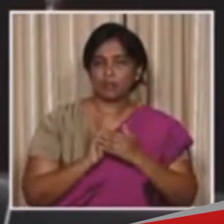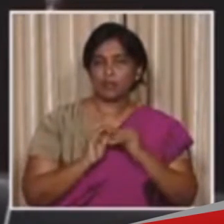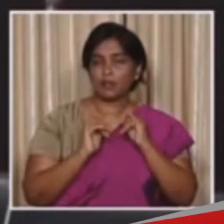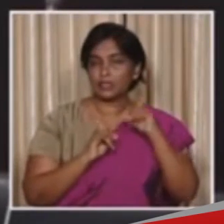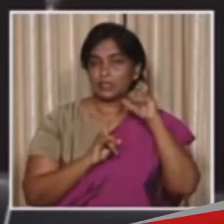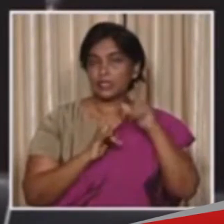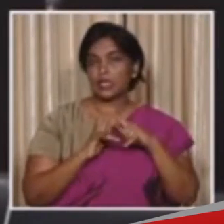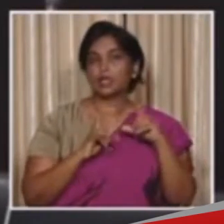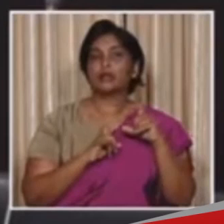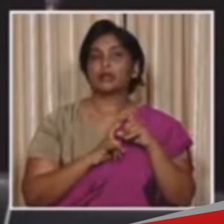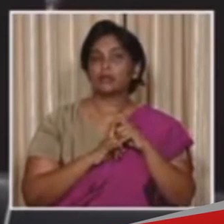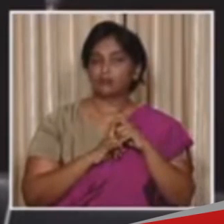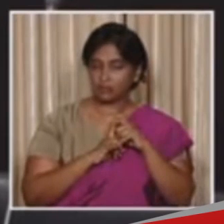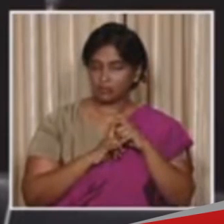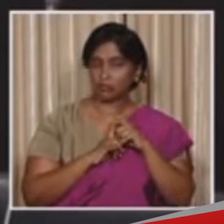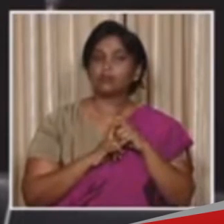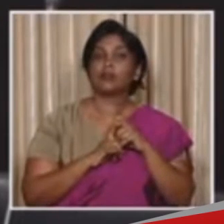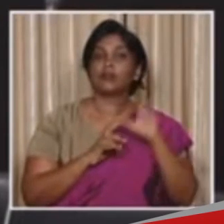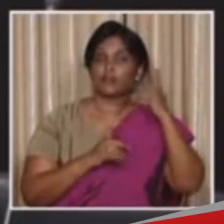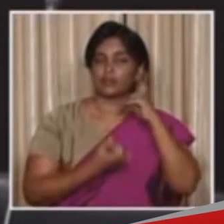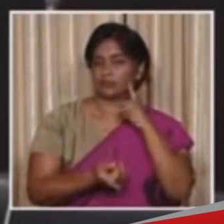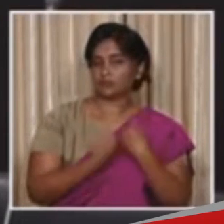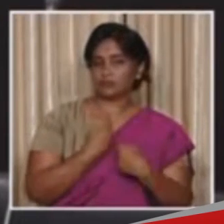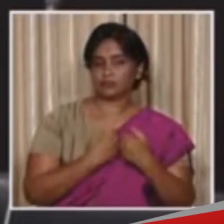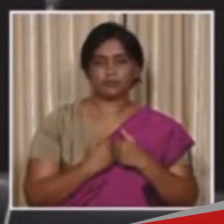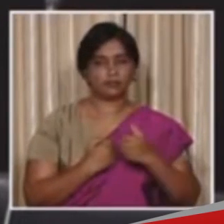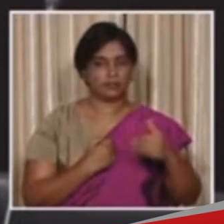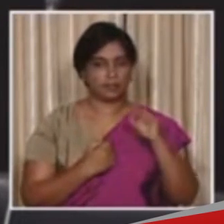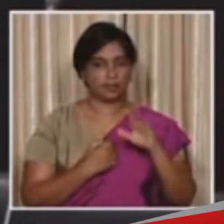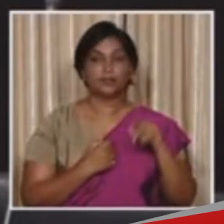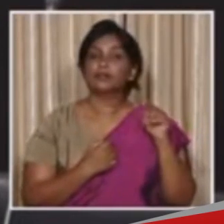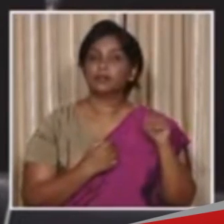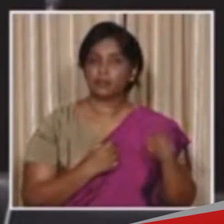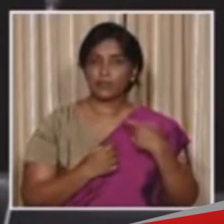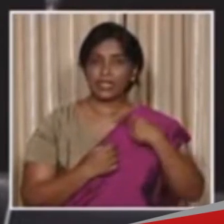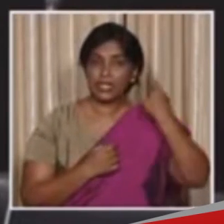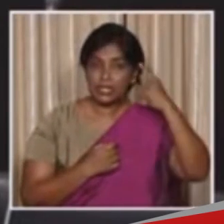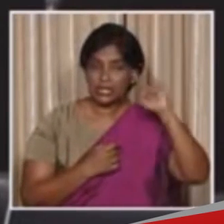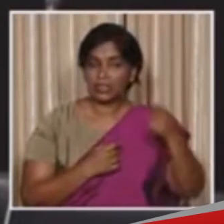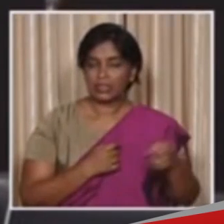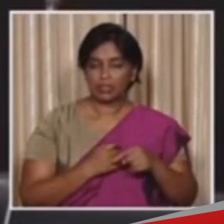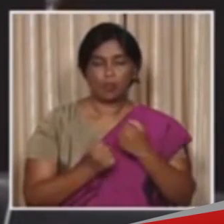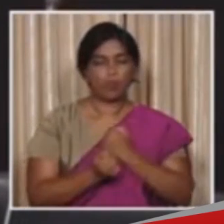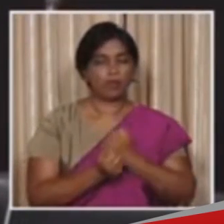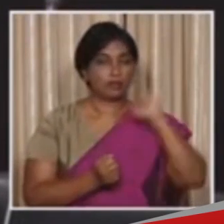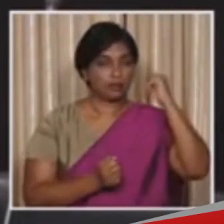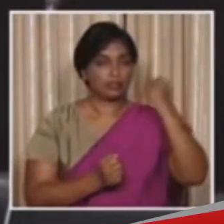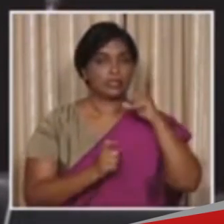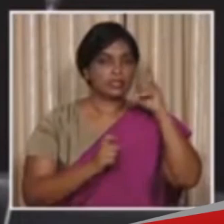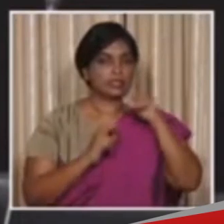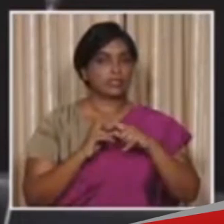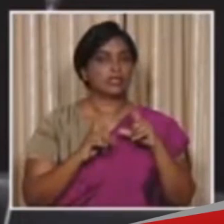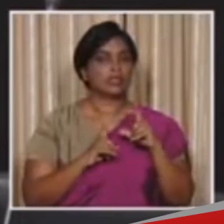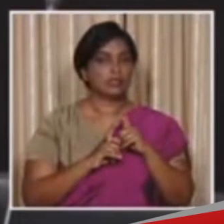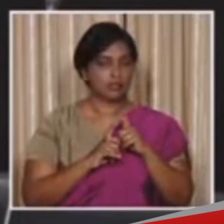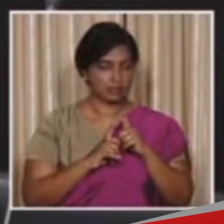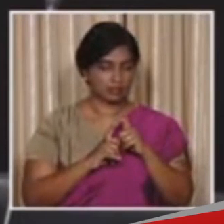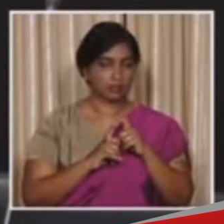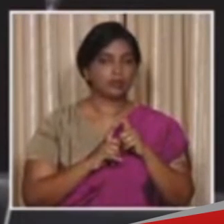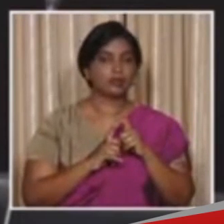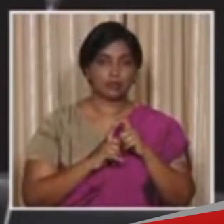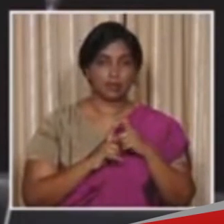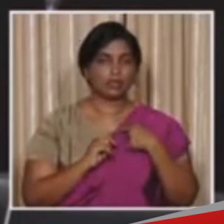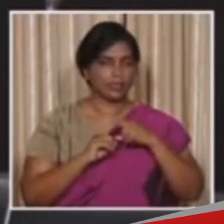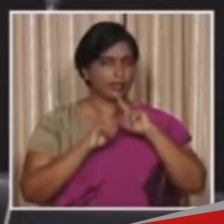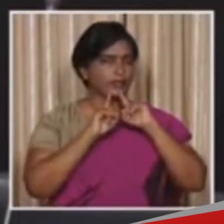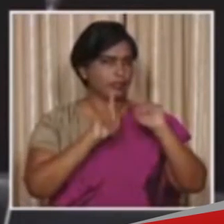පරීක්ෂණ දෙපාර්තමේන්තුව විශේෂ පරීක්ෂණ පවත්වලා තියෙනවා මං ඊයේ දිනේදී පොලිස්පතිතුමාටයි අපරාධ පරීක්ෂණ දෙපාර්තමේන්තුවටයි